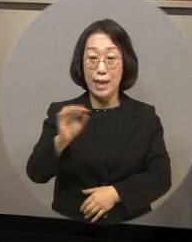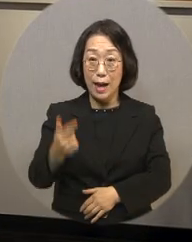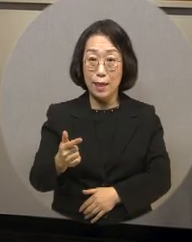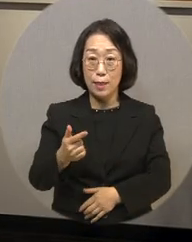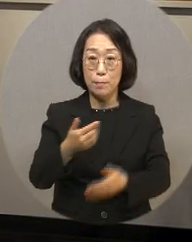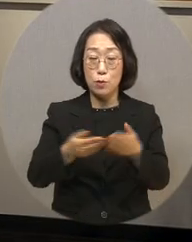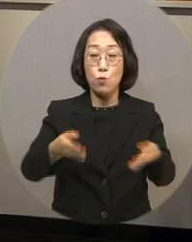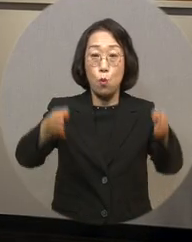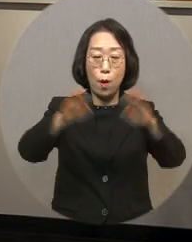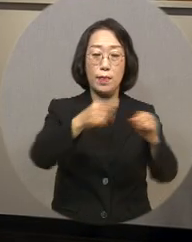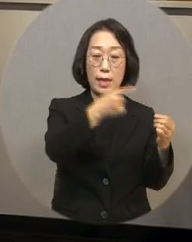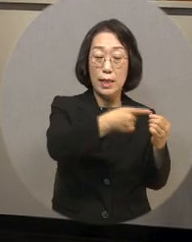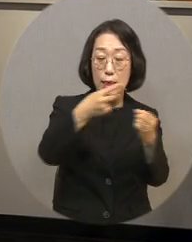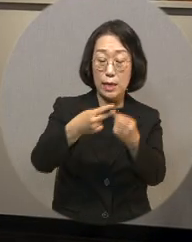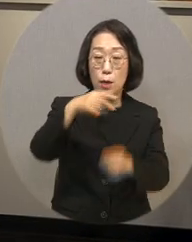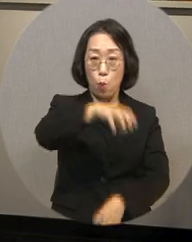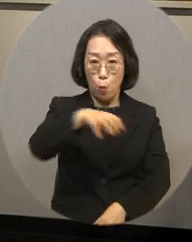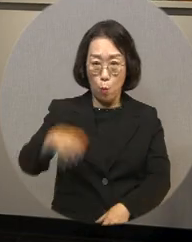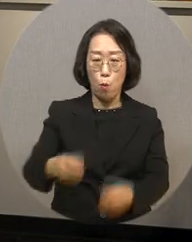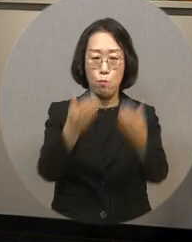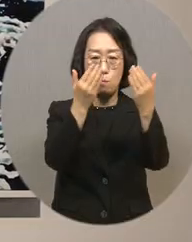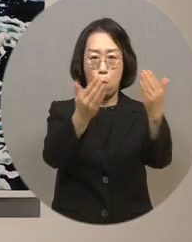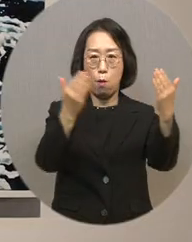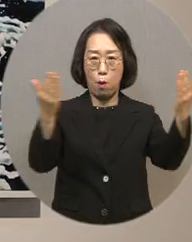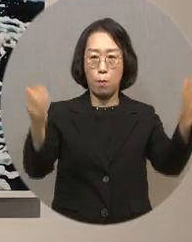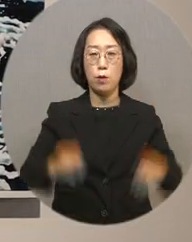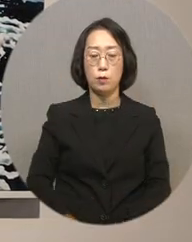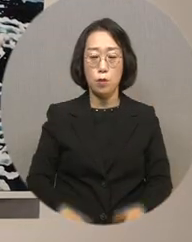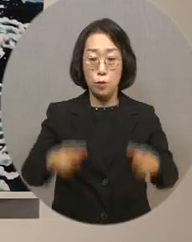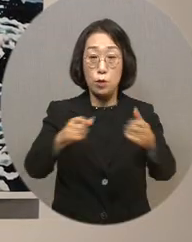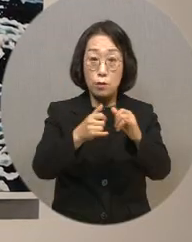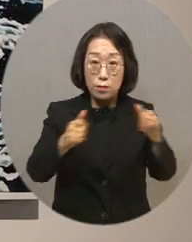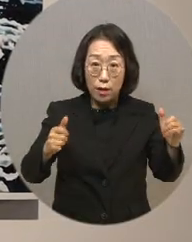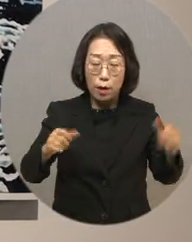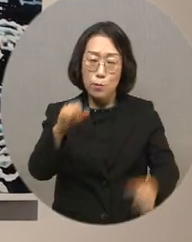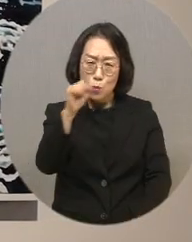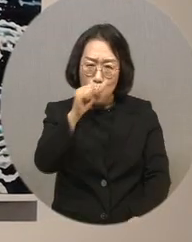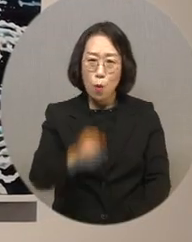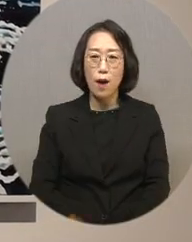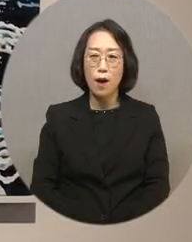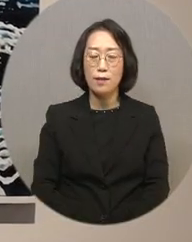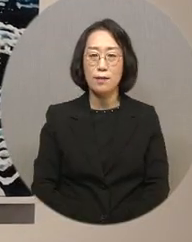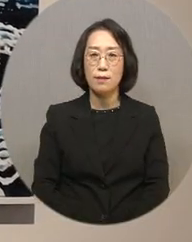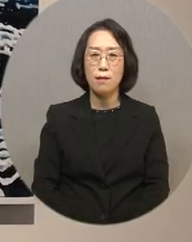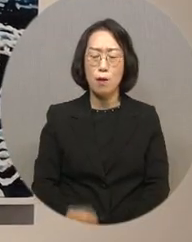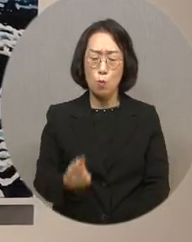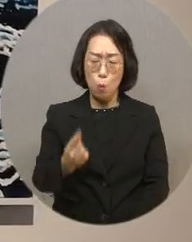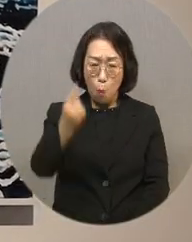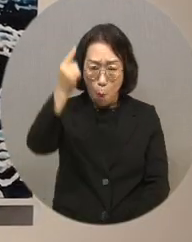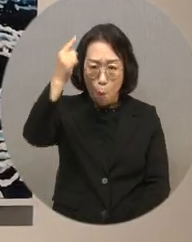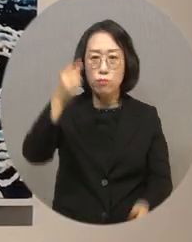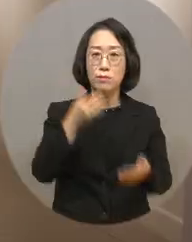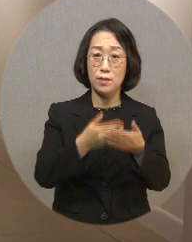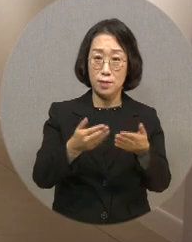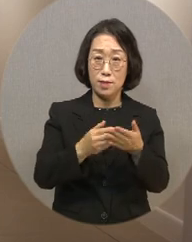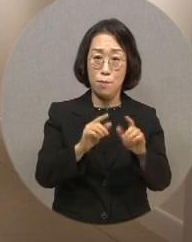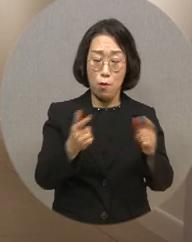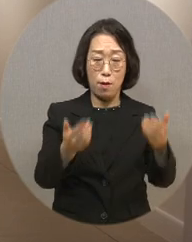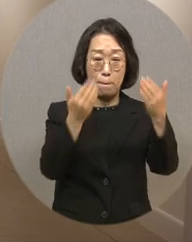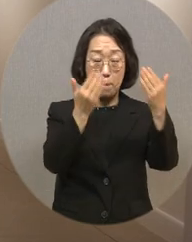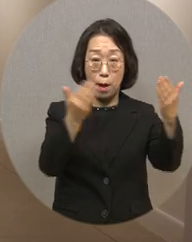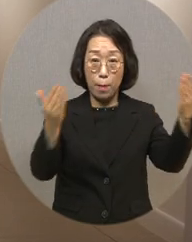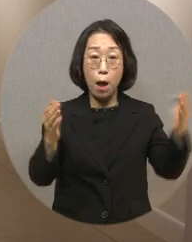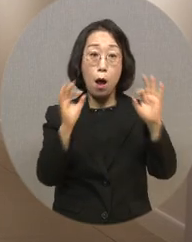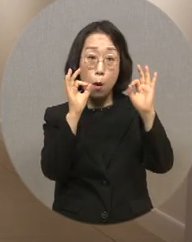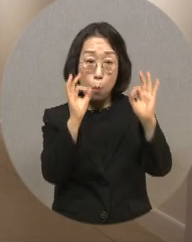제1 이전시관에서 이루어지며 지역민의 사랑을 받는 지역 작가들의 수준 높은 작품을 직접